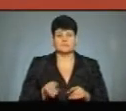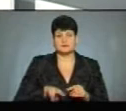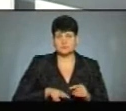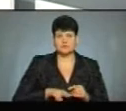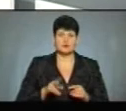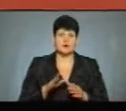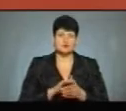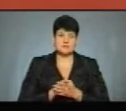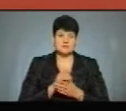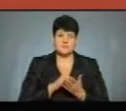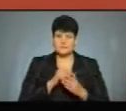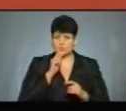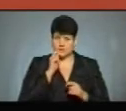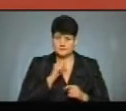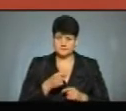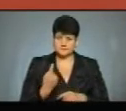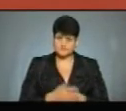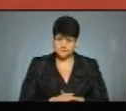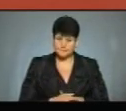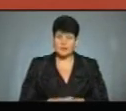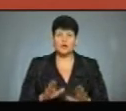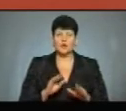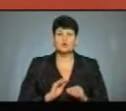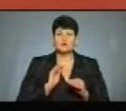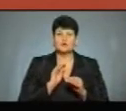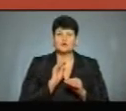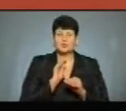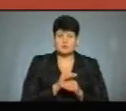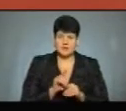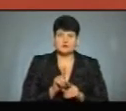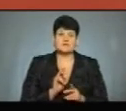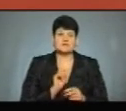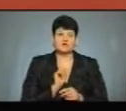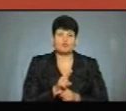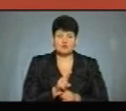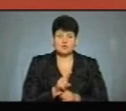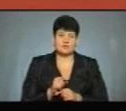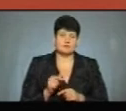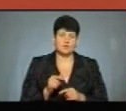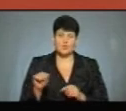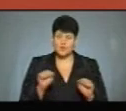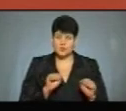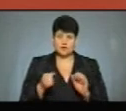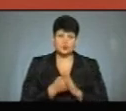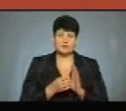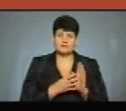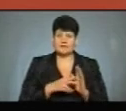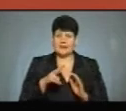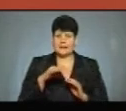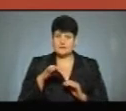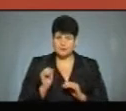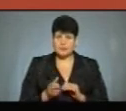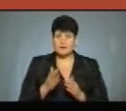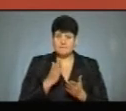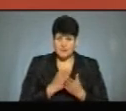вечора. Доброго вечора. Додам, що, власне, за дорученням голови уряду до 29 листопада обласні державні адміністрації